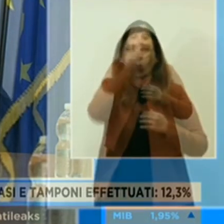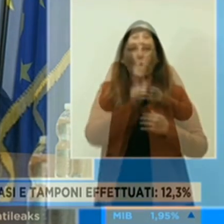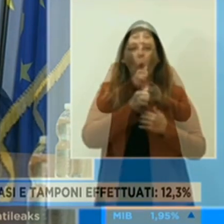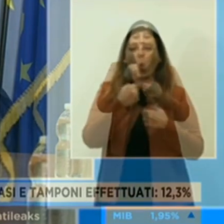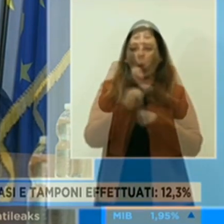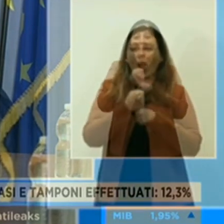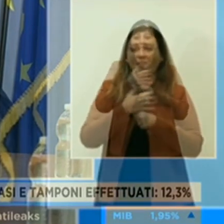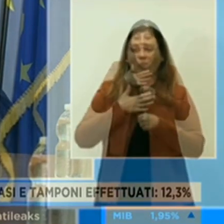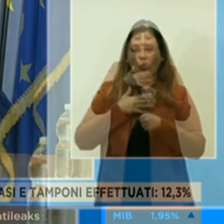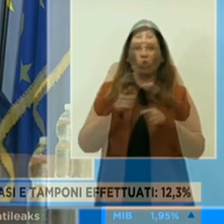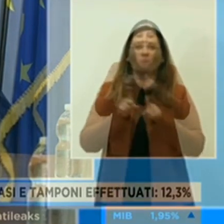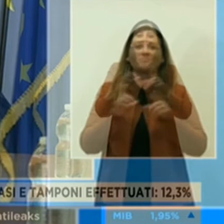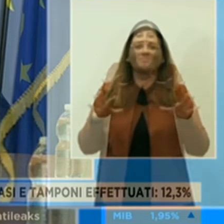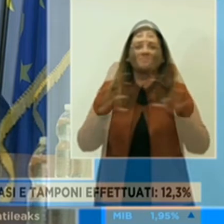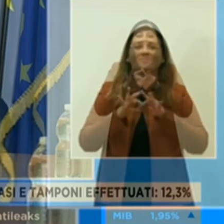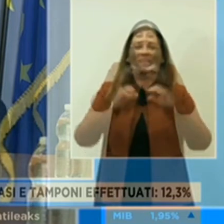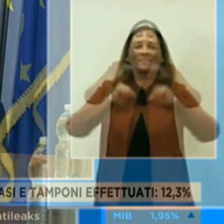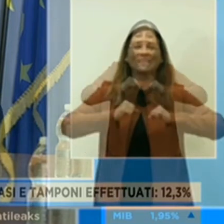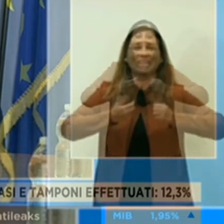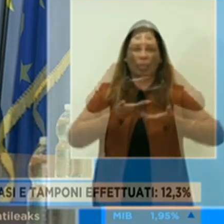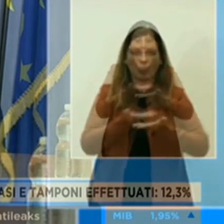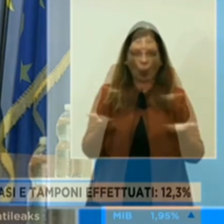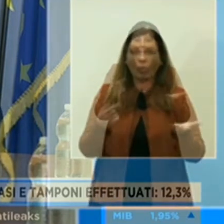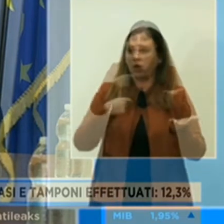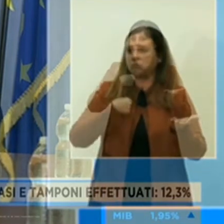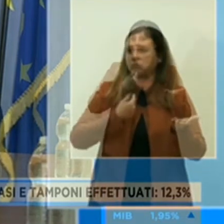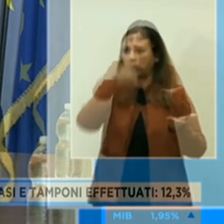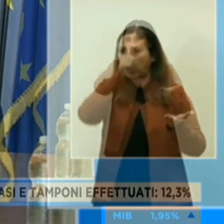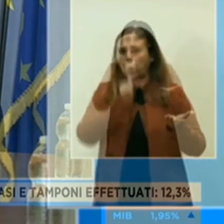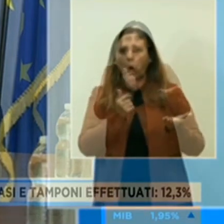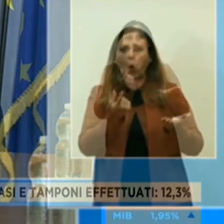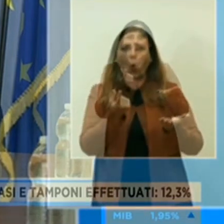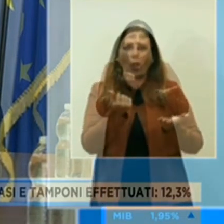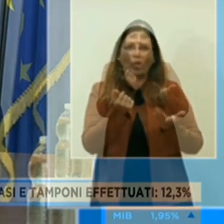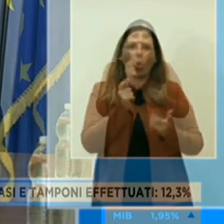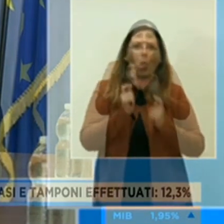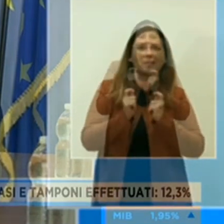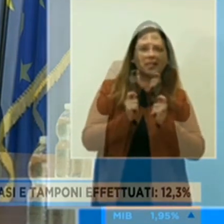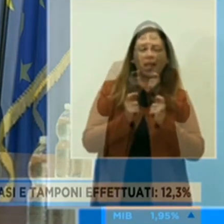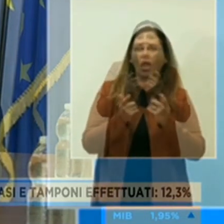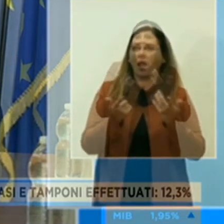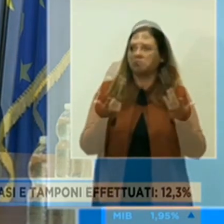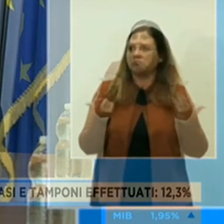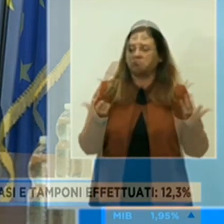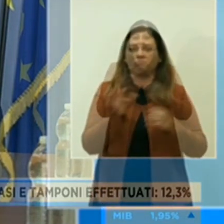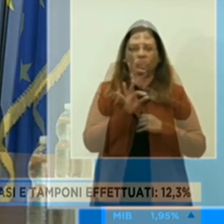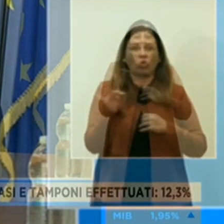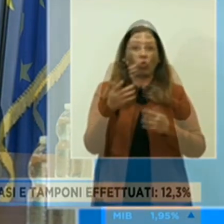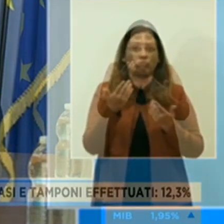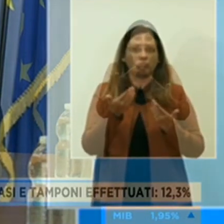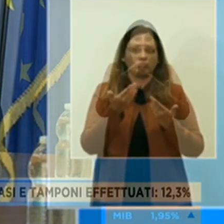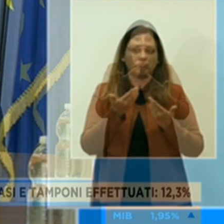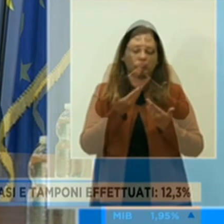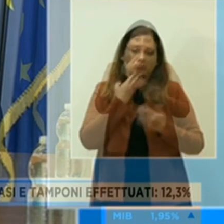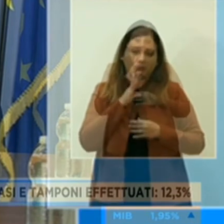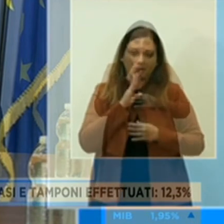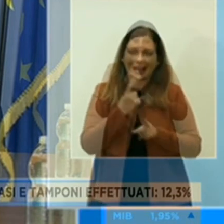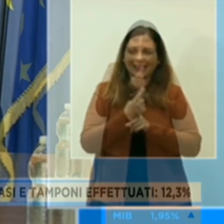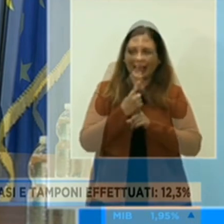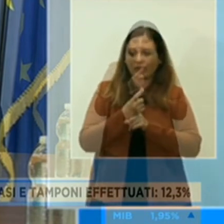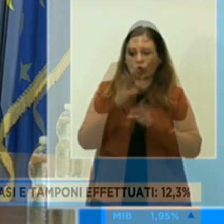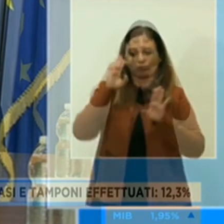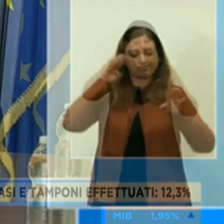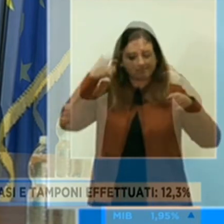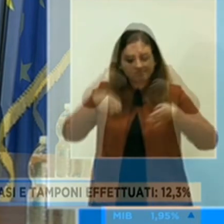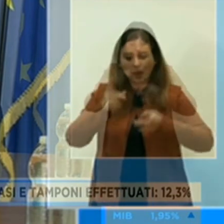pubblica, certamente non sono né un economista né fortunatamente devo occuparmi di politica o politica